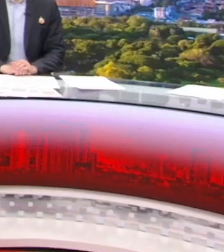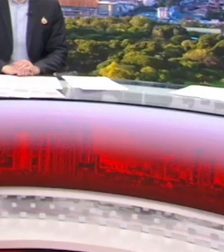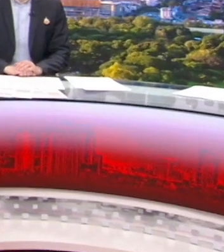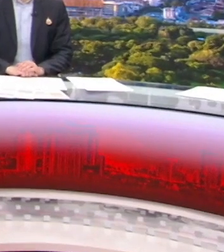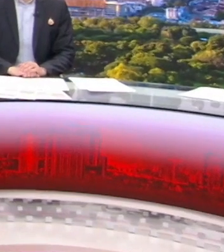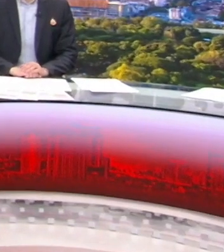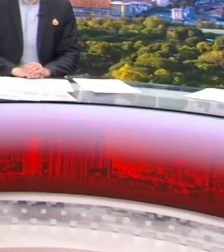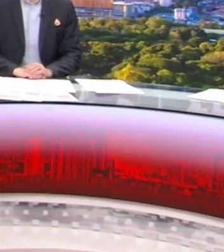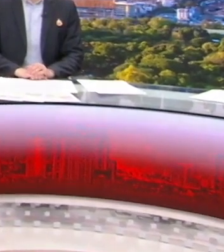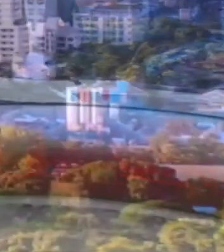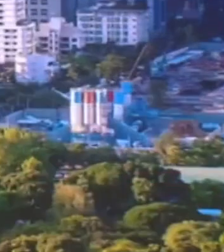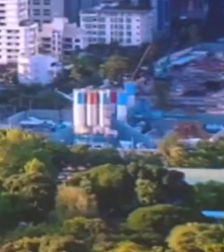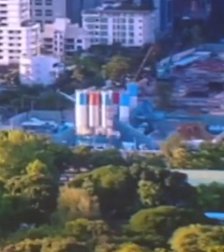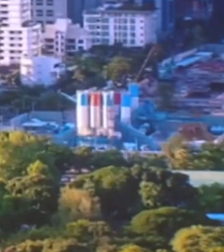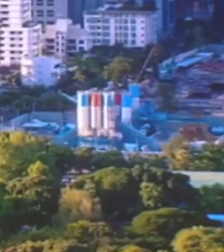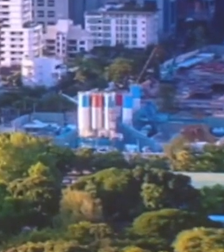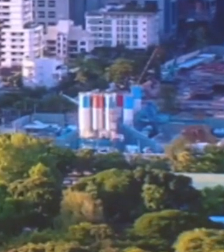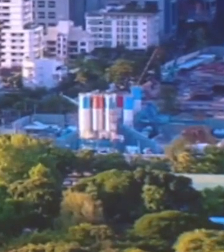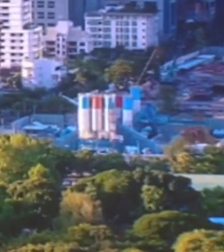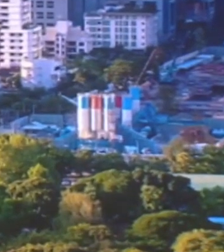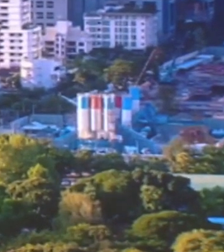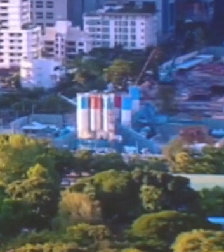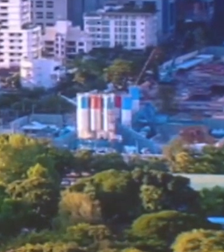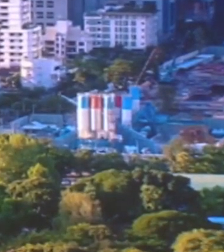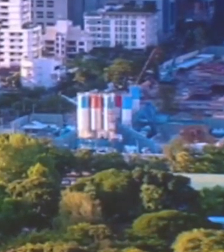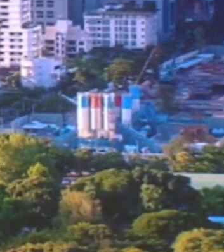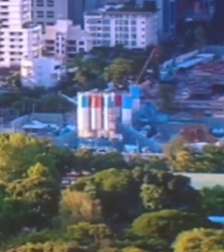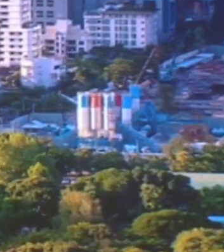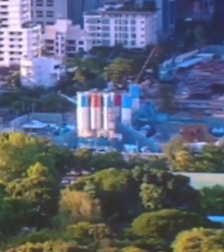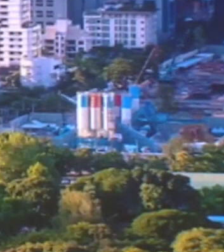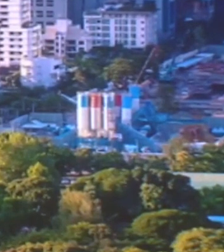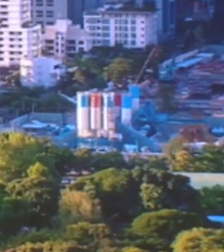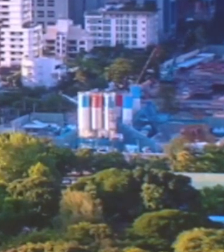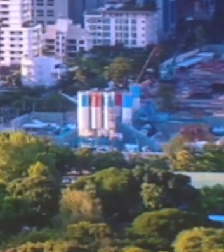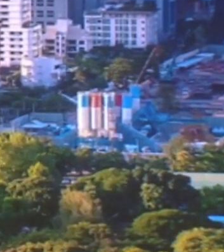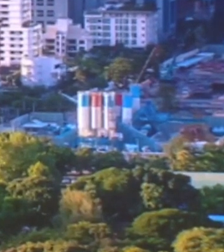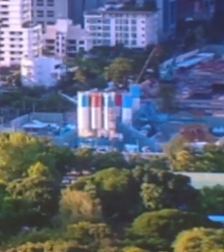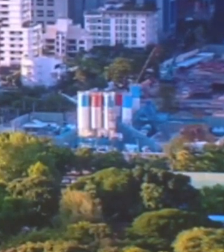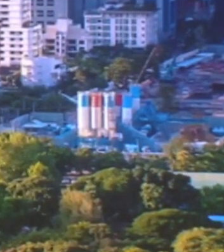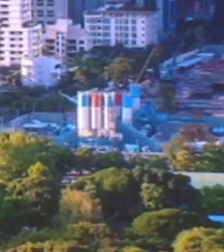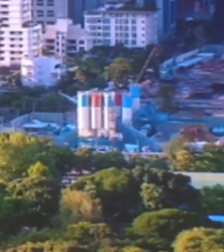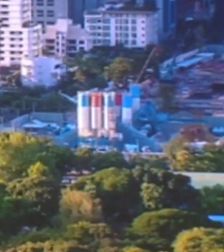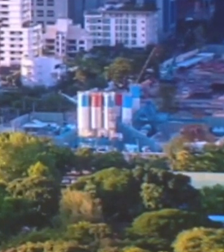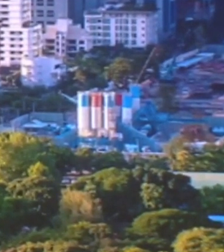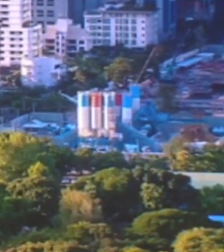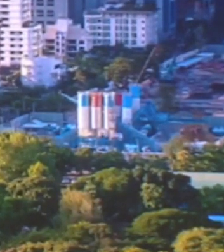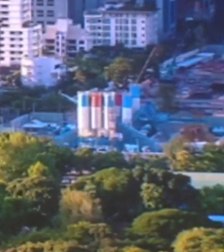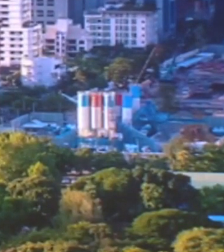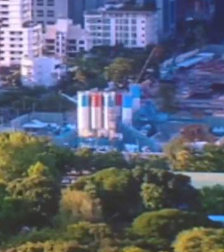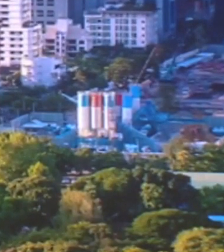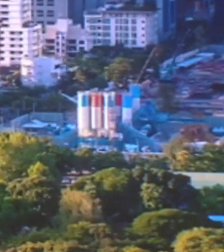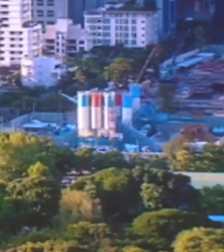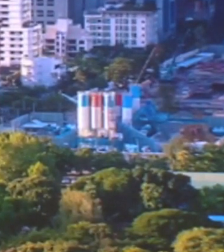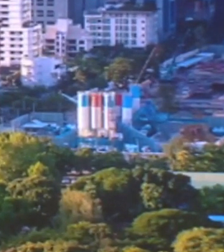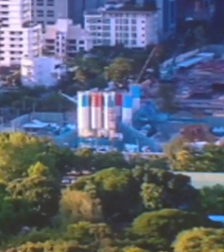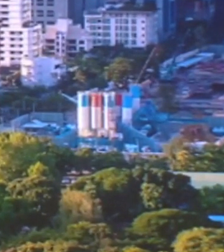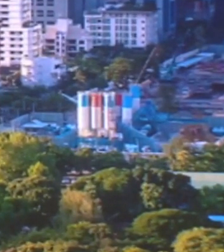พาคุณผู้ชมย้อนกลับไปในวันที่ 7ตุลาคมปี2566เกิดการสู้รบกันอย่างเต็มรูปแบบนะครับระหว่างอิสราเอล